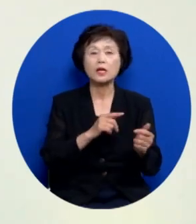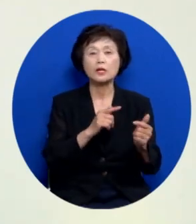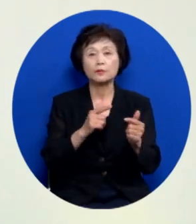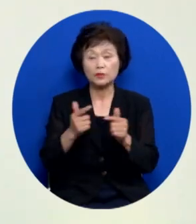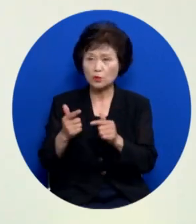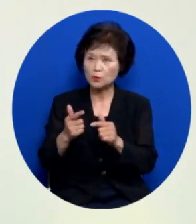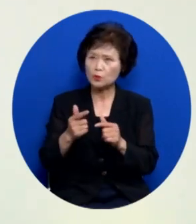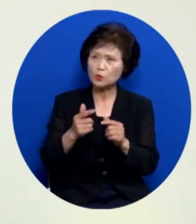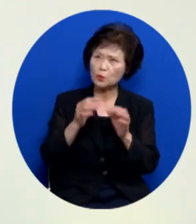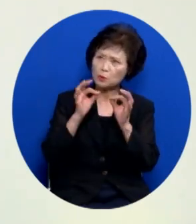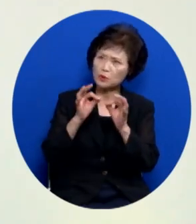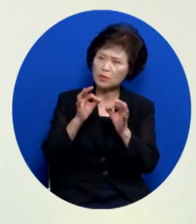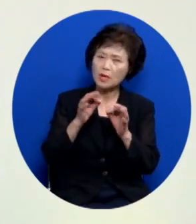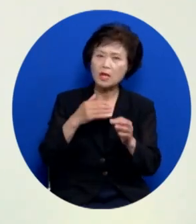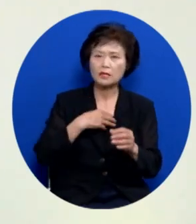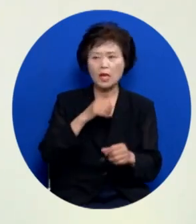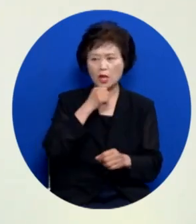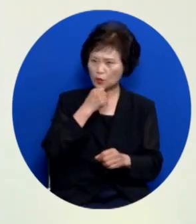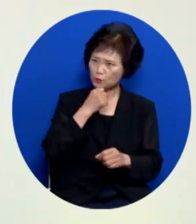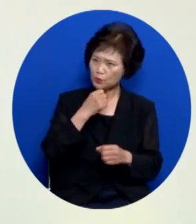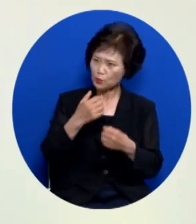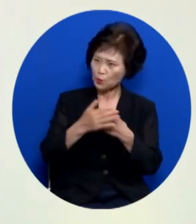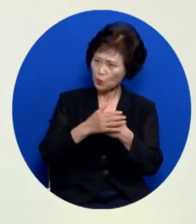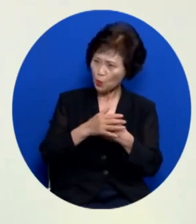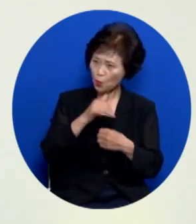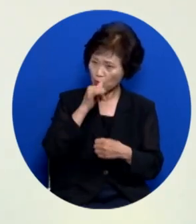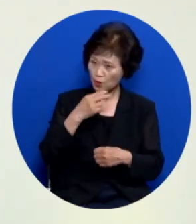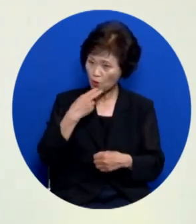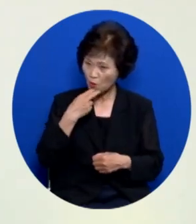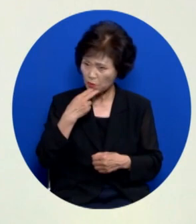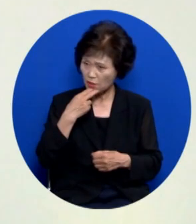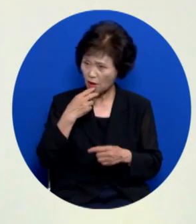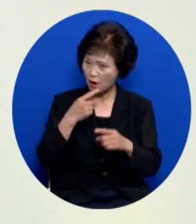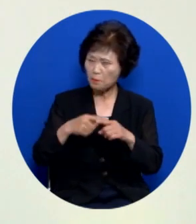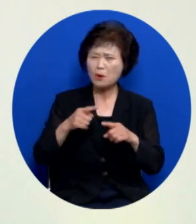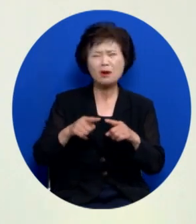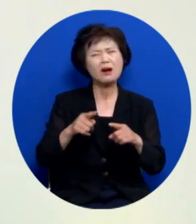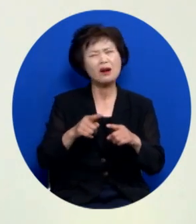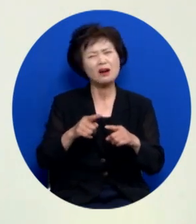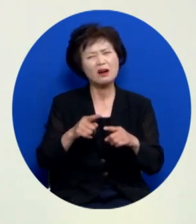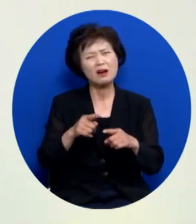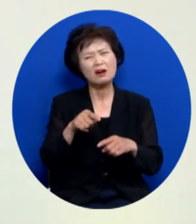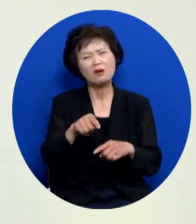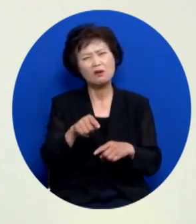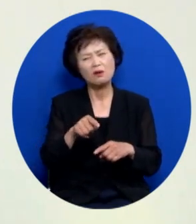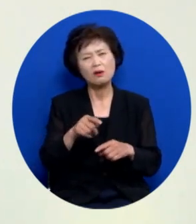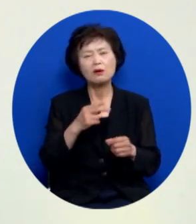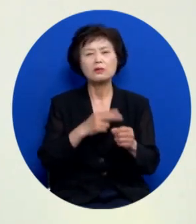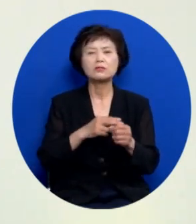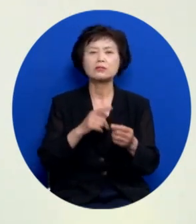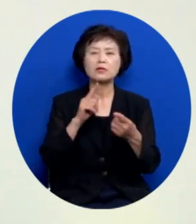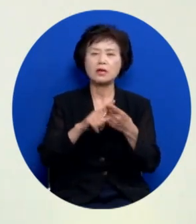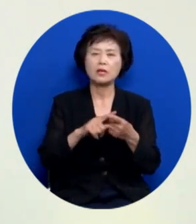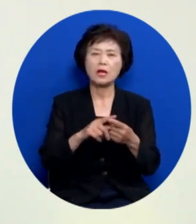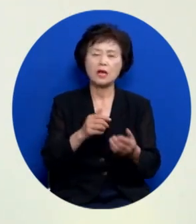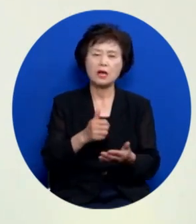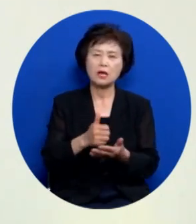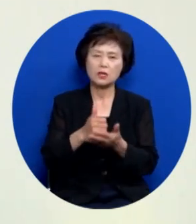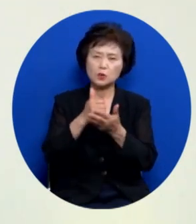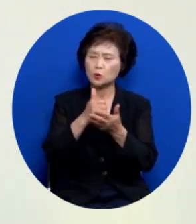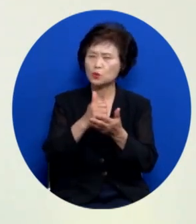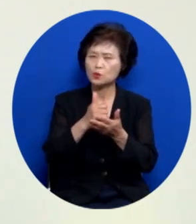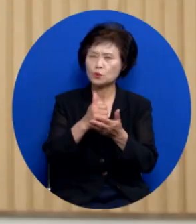성적과 성공에 얼마나 도움이 될까라고 하는 잣대로만 평가하게 됩니다. 스승에 대한 존중이 싹틀